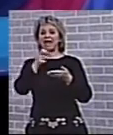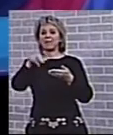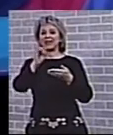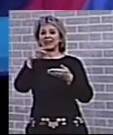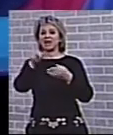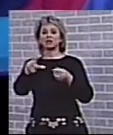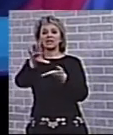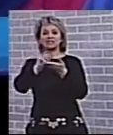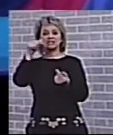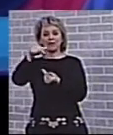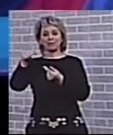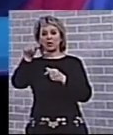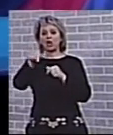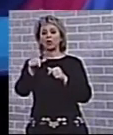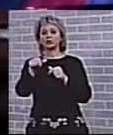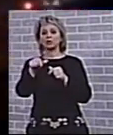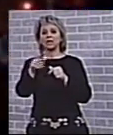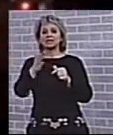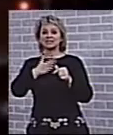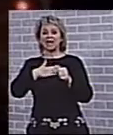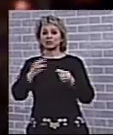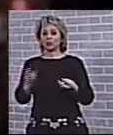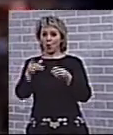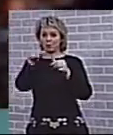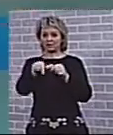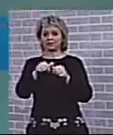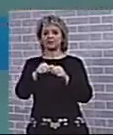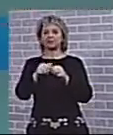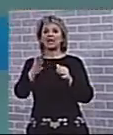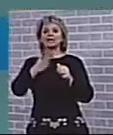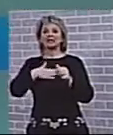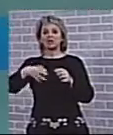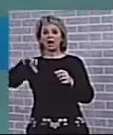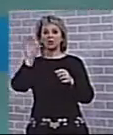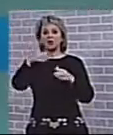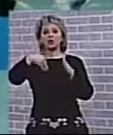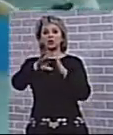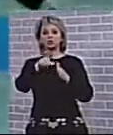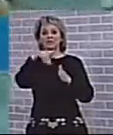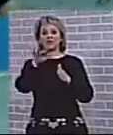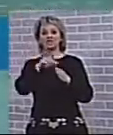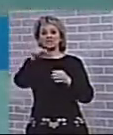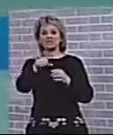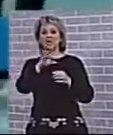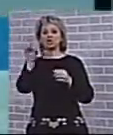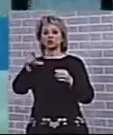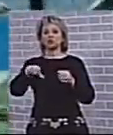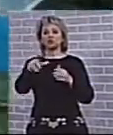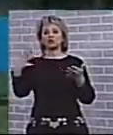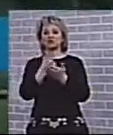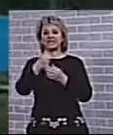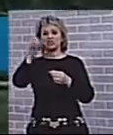имитаторов абсолютно совпадают с нашим топливом. Наш гандбол – лучший в России. Ростов-Дон